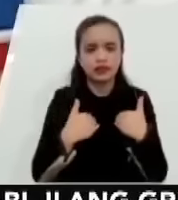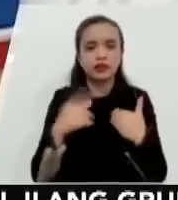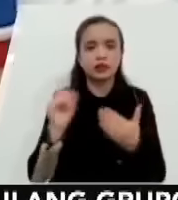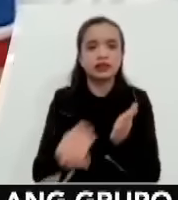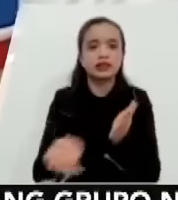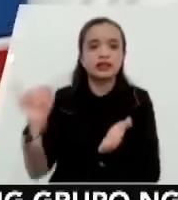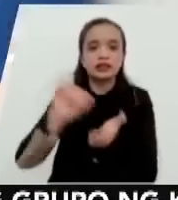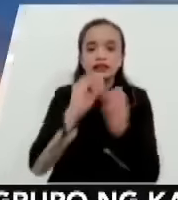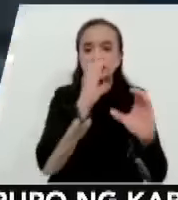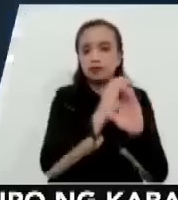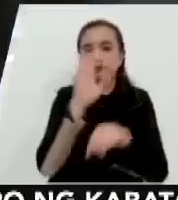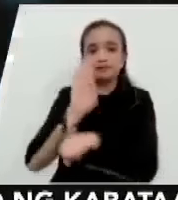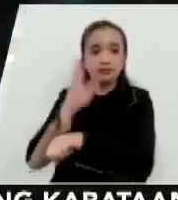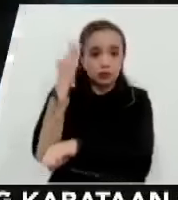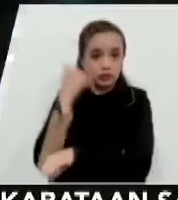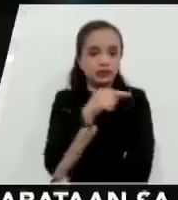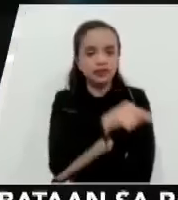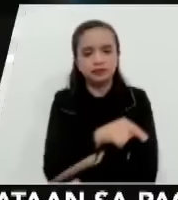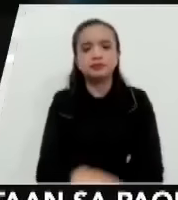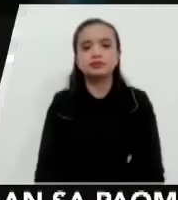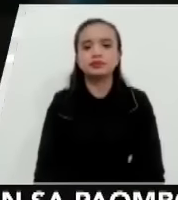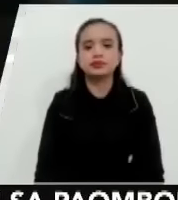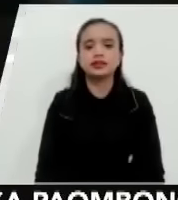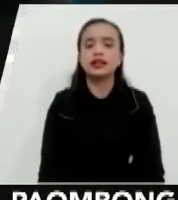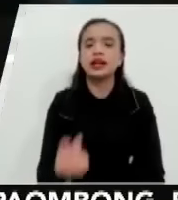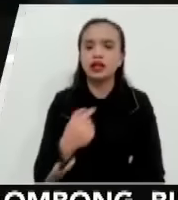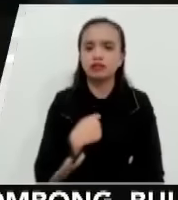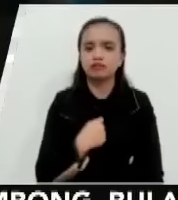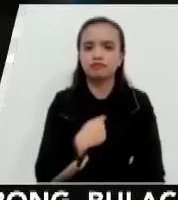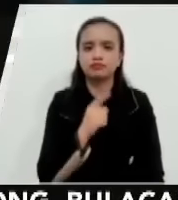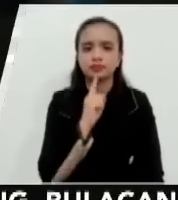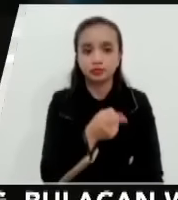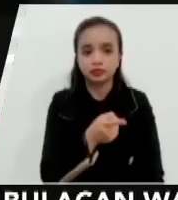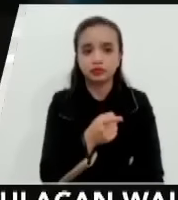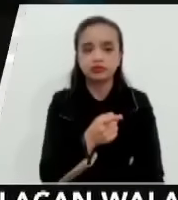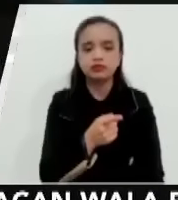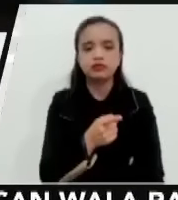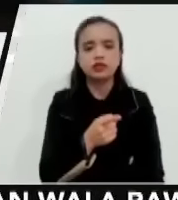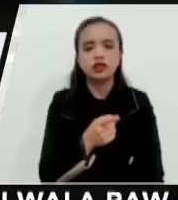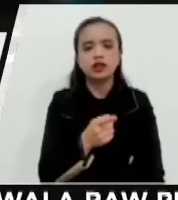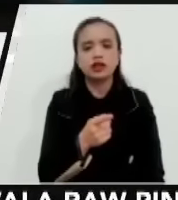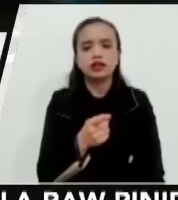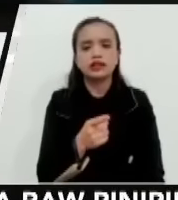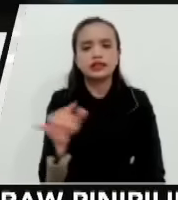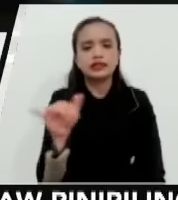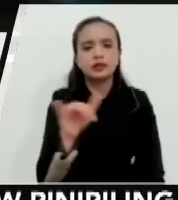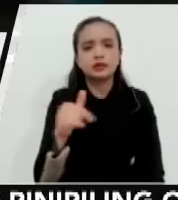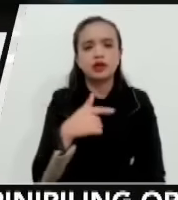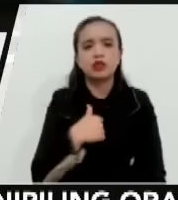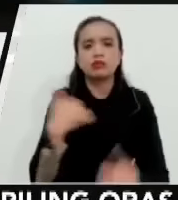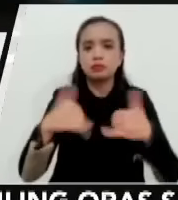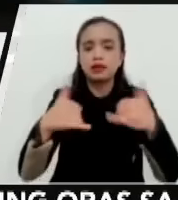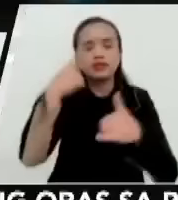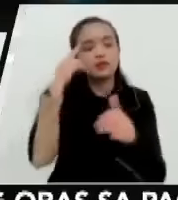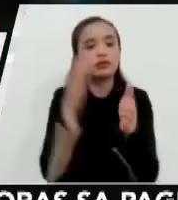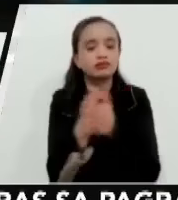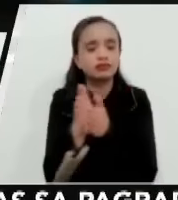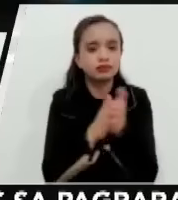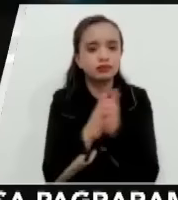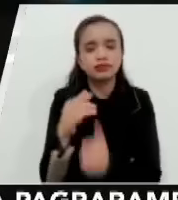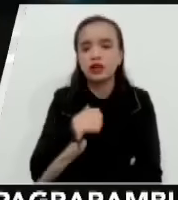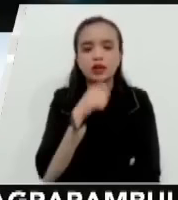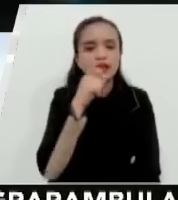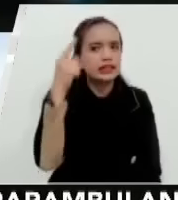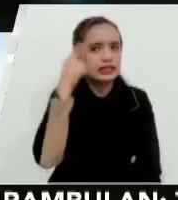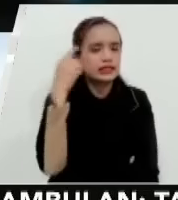negosyo dahil sa e-sport. Unlike kasi before, na kumbaga naglalaro dahil for passion, hindi ko iniisip yung monetary.